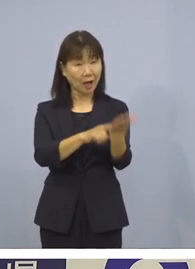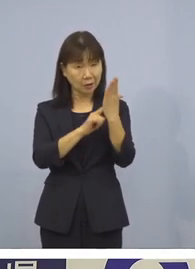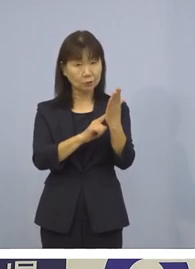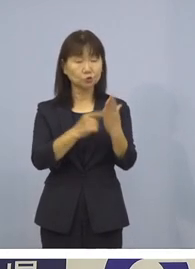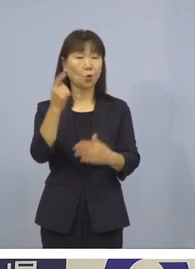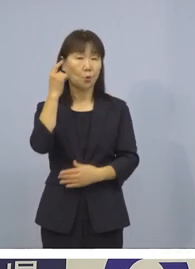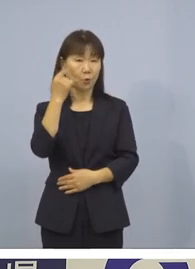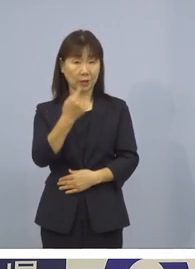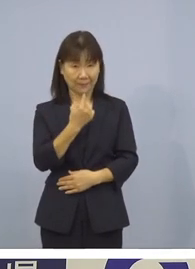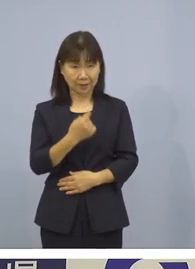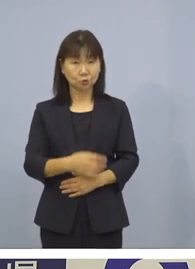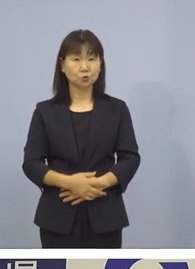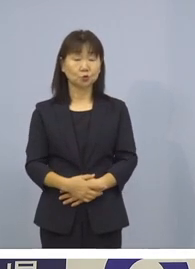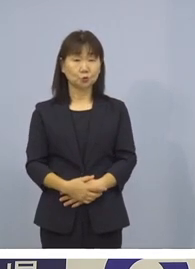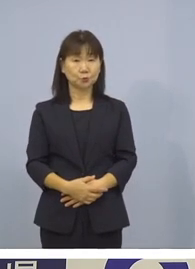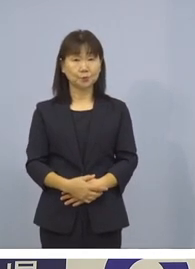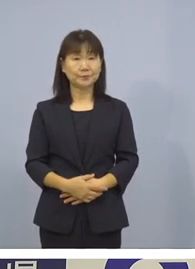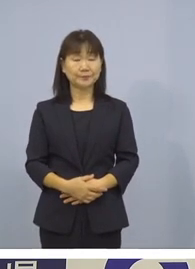ております。